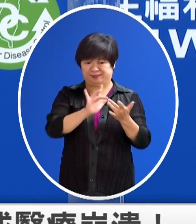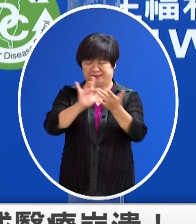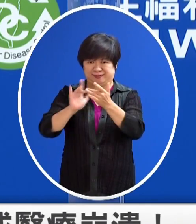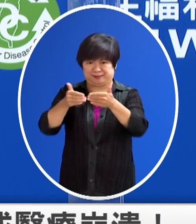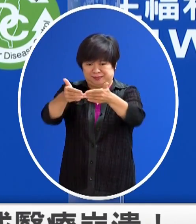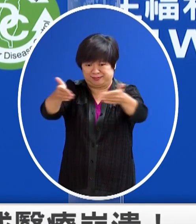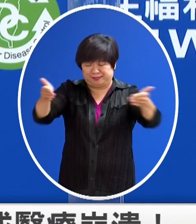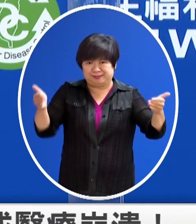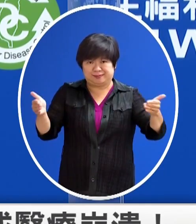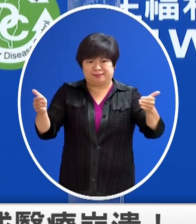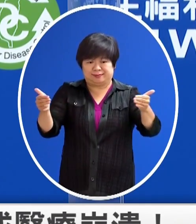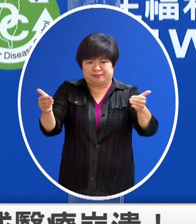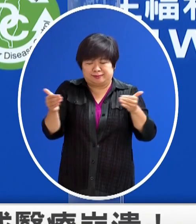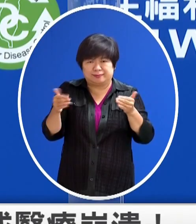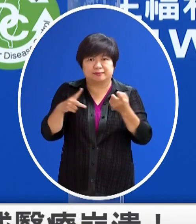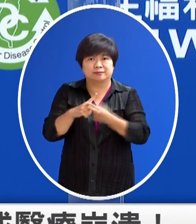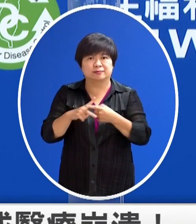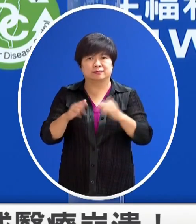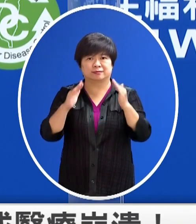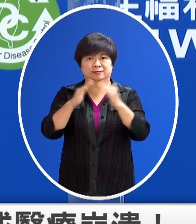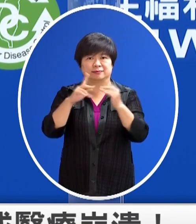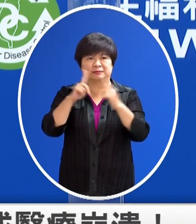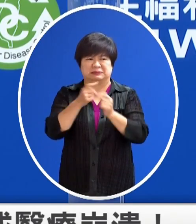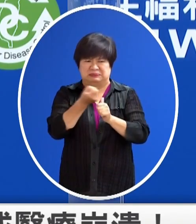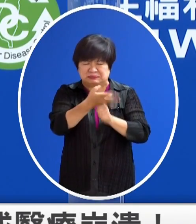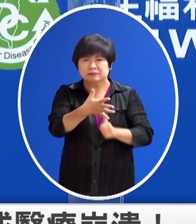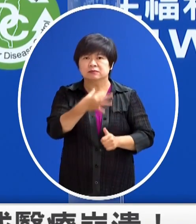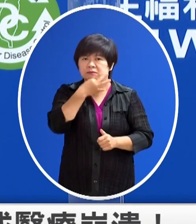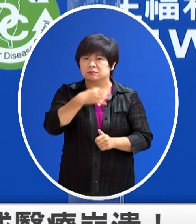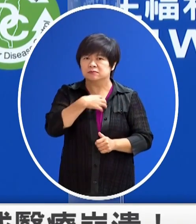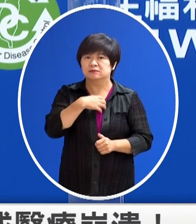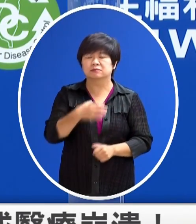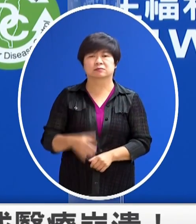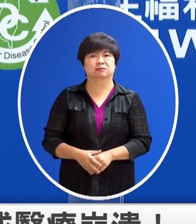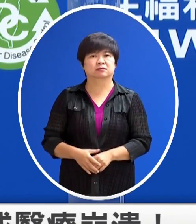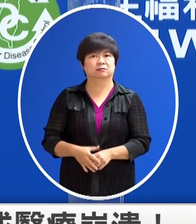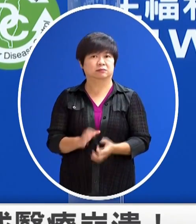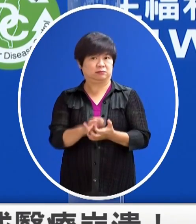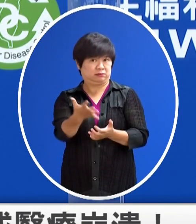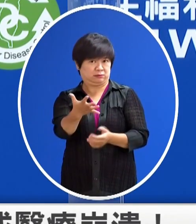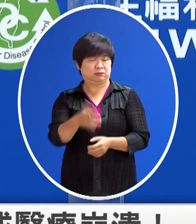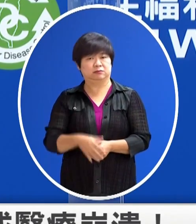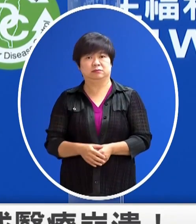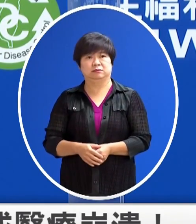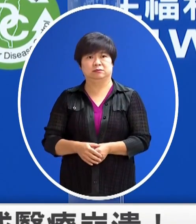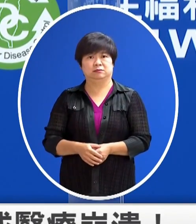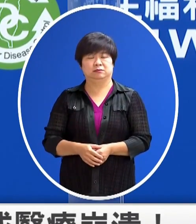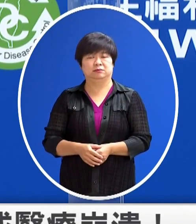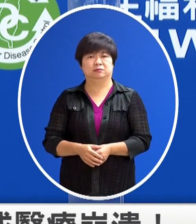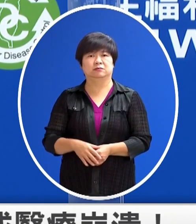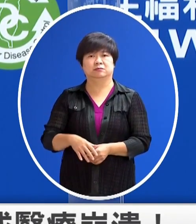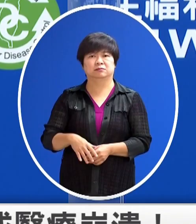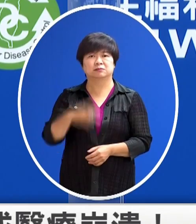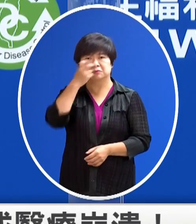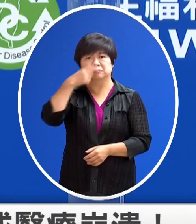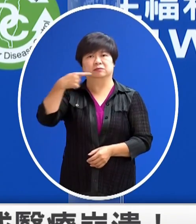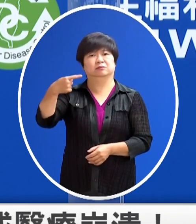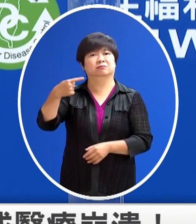响，可家人受感染的风险会增加很多，可出在于因为他检验阴性他安